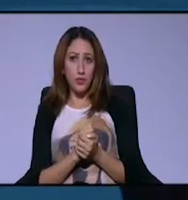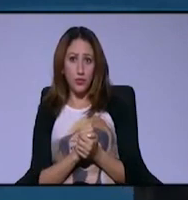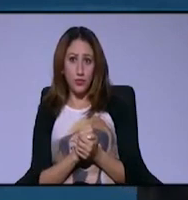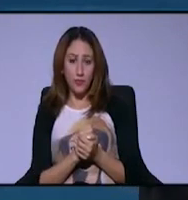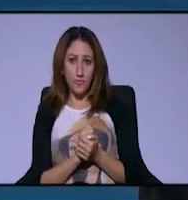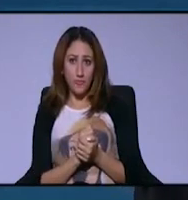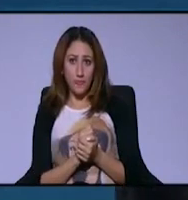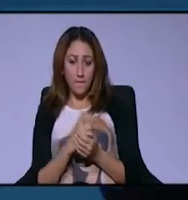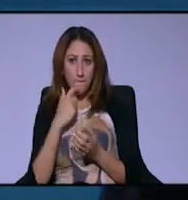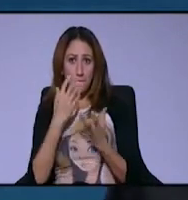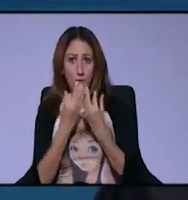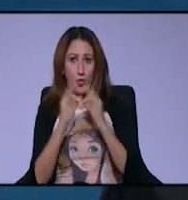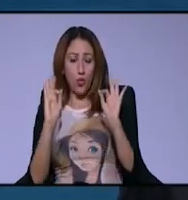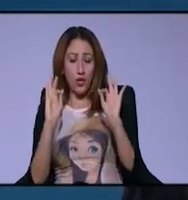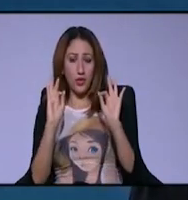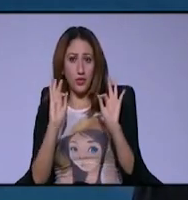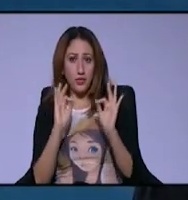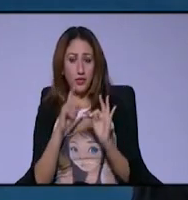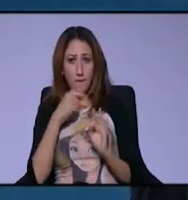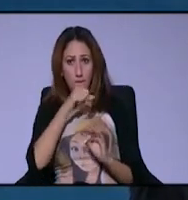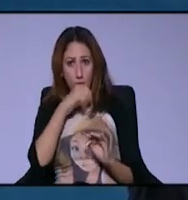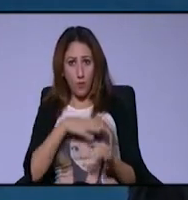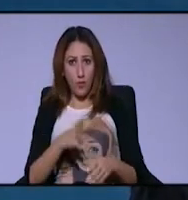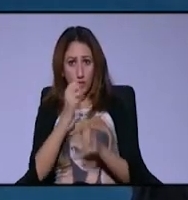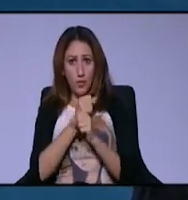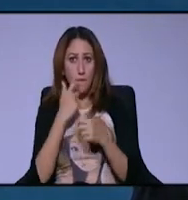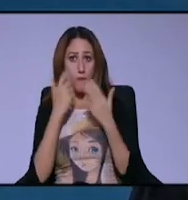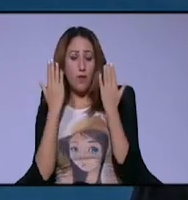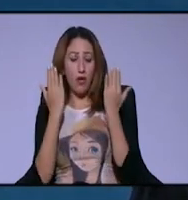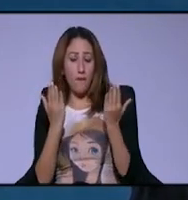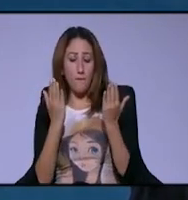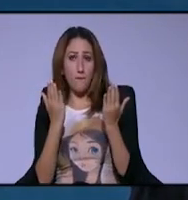يهلكوا بالكلية. فبدأ عليه الصلاة والسلام يدعو، اللهم